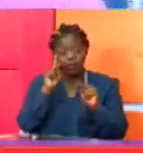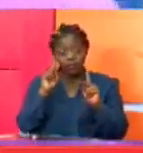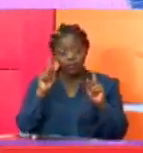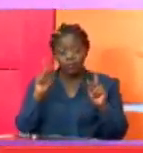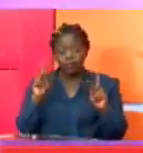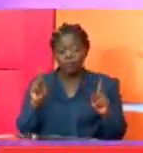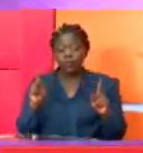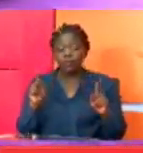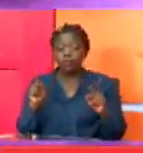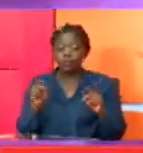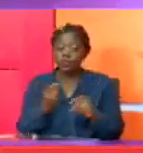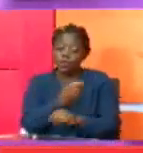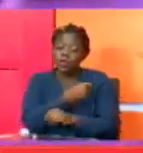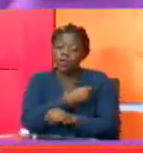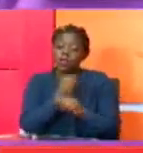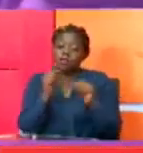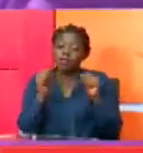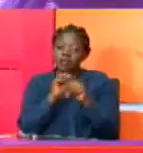bwa